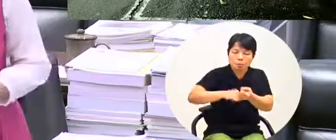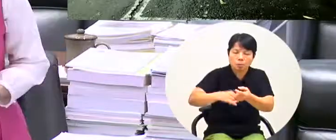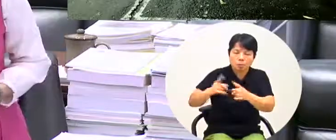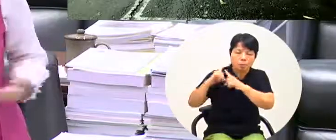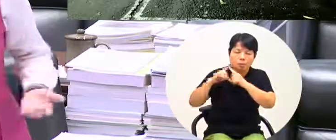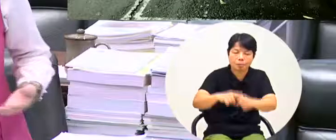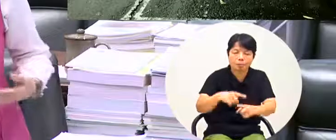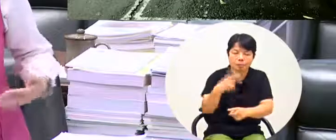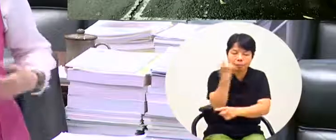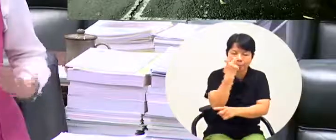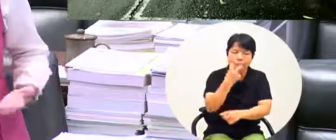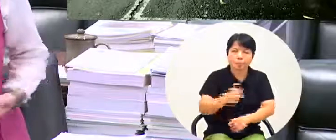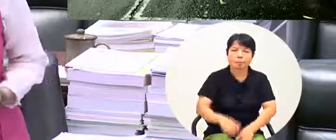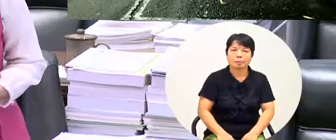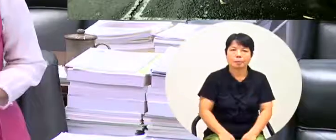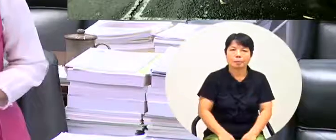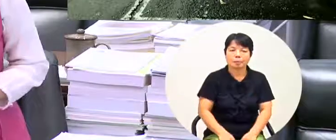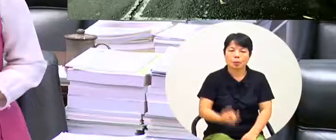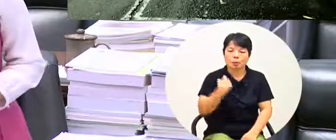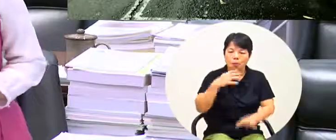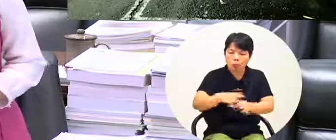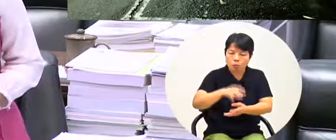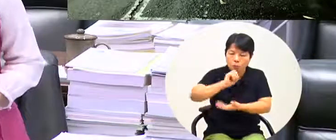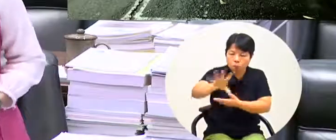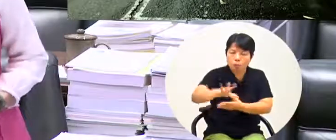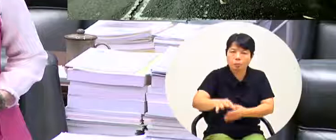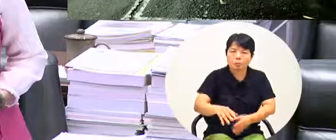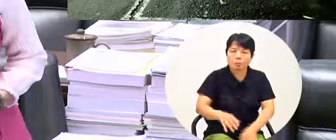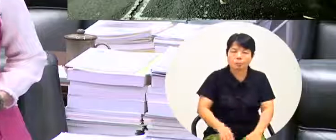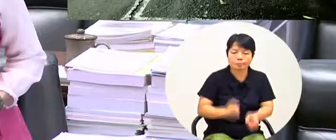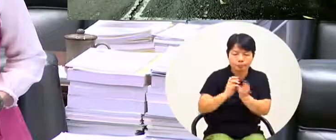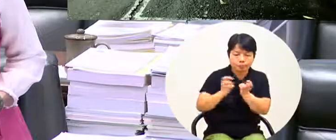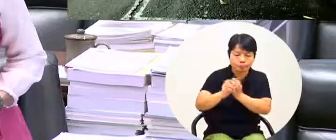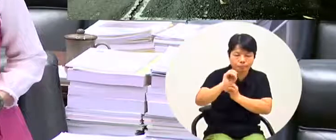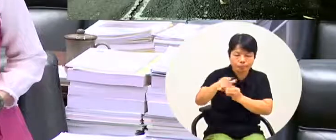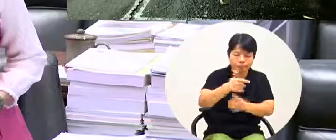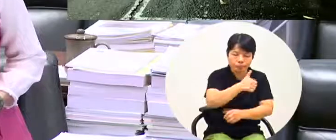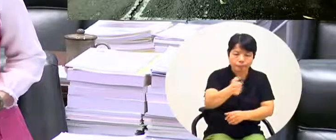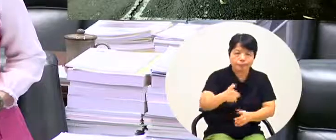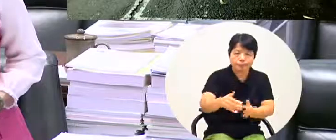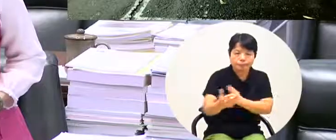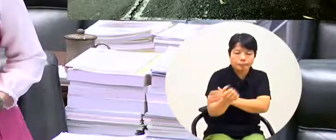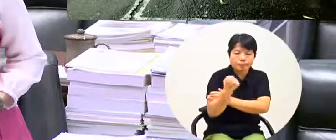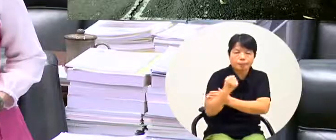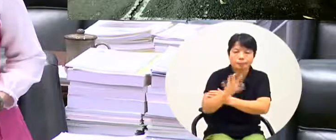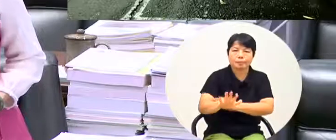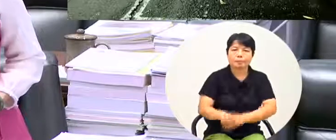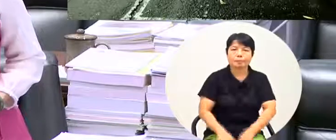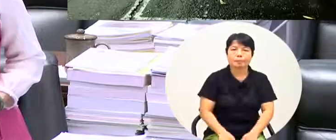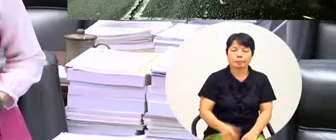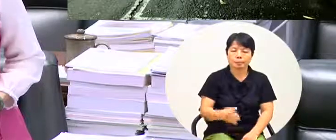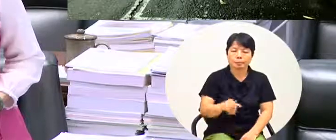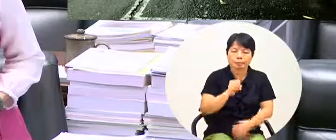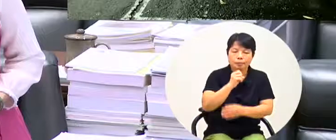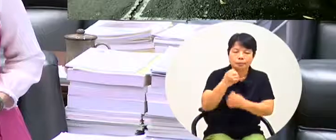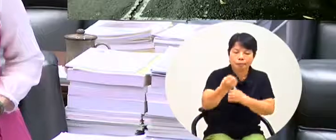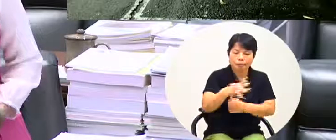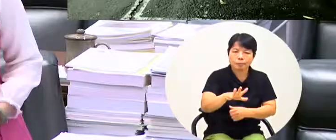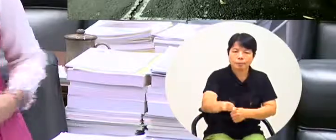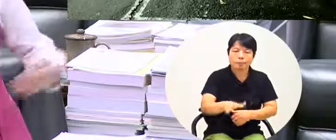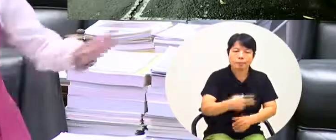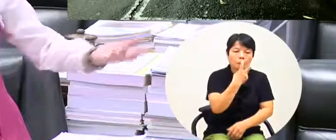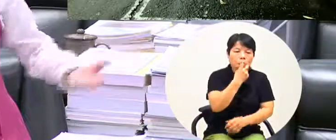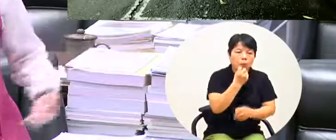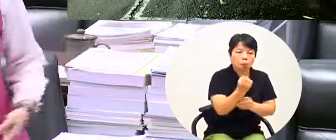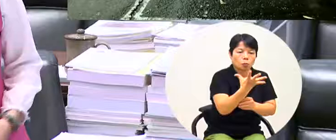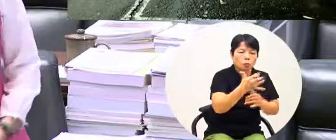反映很多，他都很，我真的很谢谢他哦，他也很积极告诉我们这块，这个是翠华路，翠华路当时整条路都重铺过，